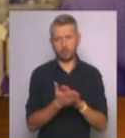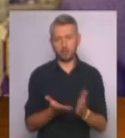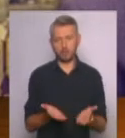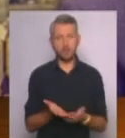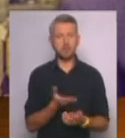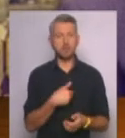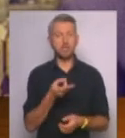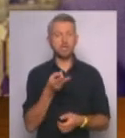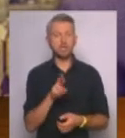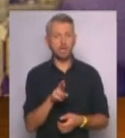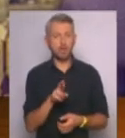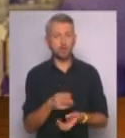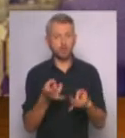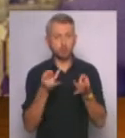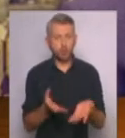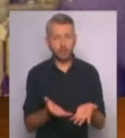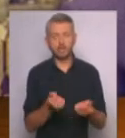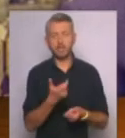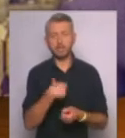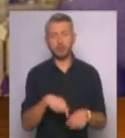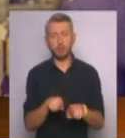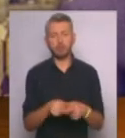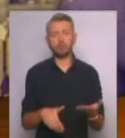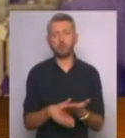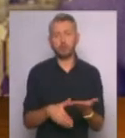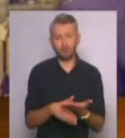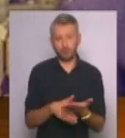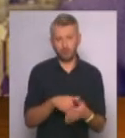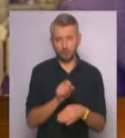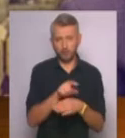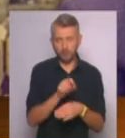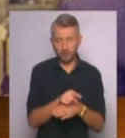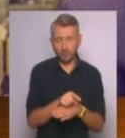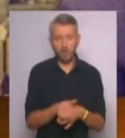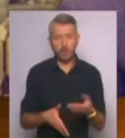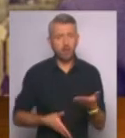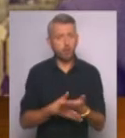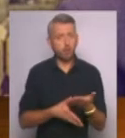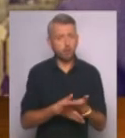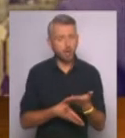для, скажімо, спрощення взяли на себе таку допоміжну функцію, допомагаємо